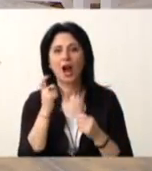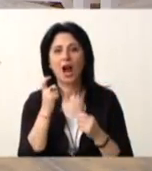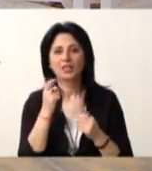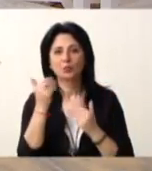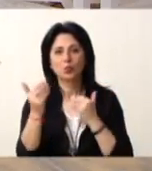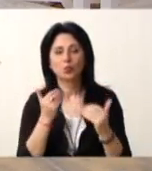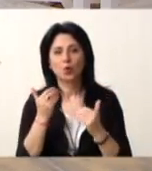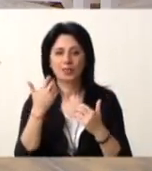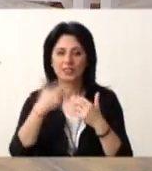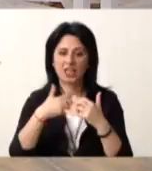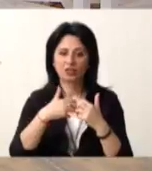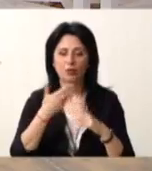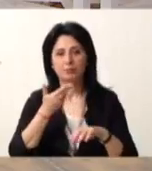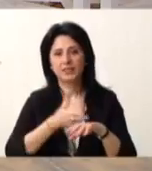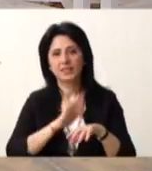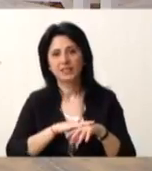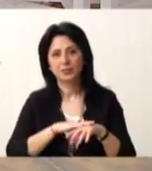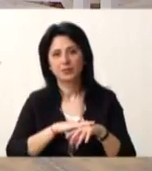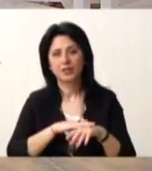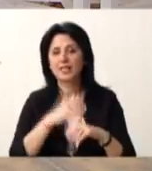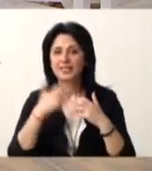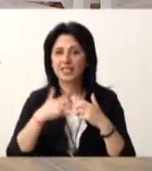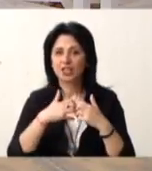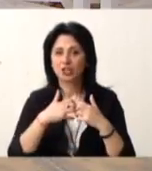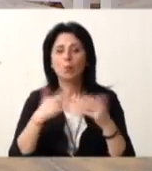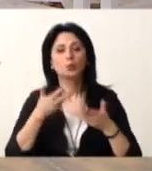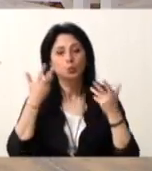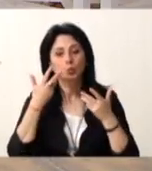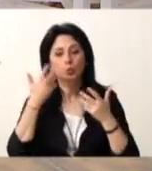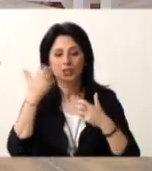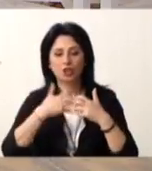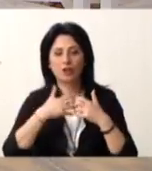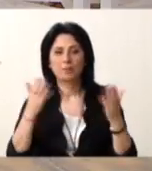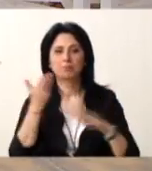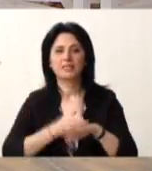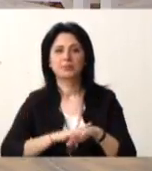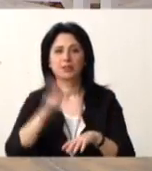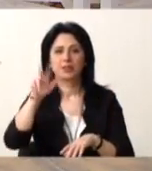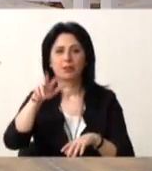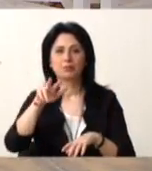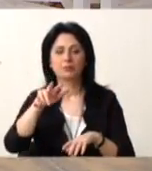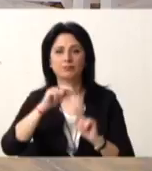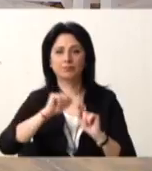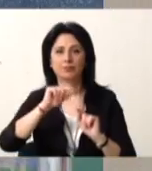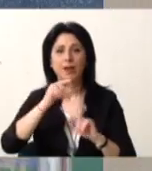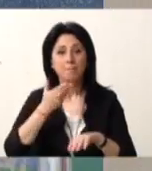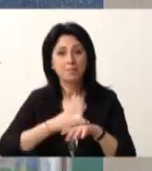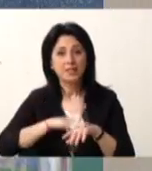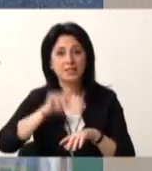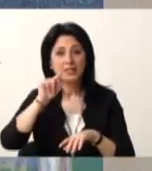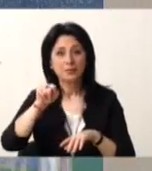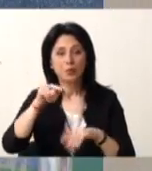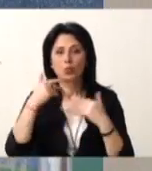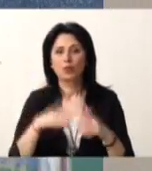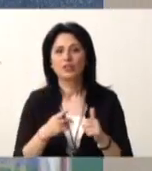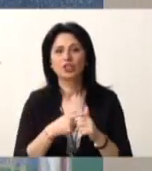ხარისხები არის საშუალო, მძიმე, საშუალო, მსუბუქი საშუალო და მძიმე ხარისხის რეფლუქს, მძიმე ხარისხის რეფლუქს დაავადება,